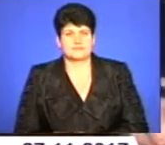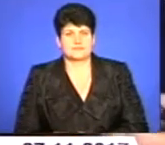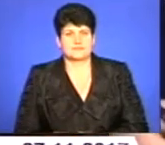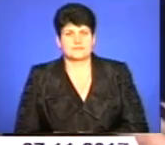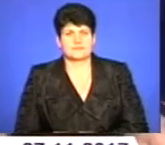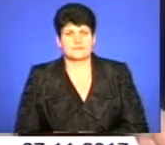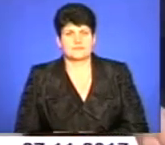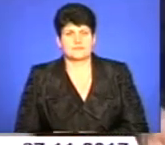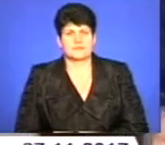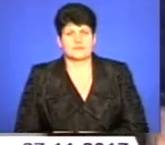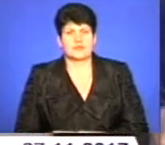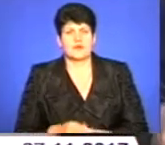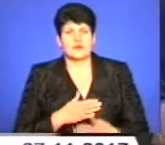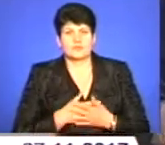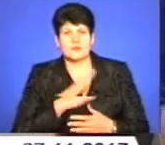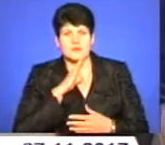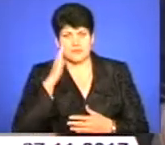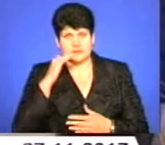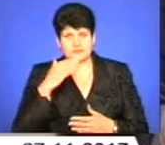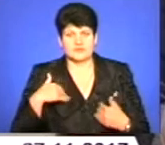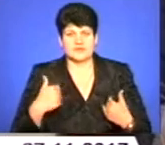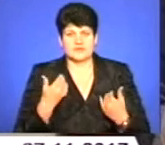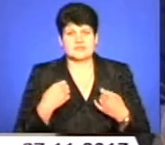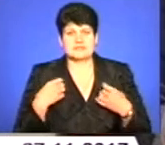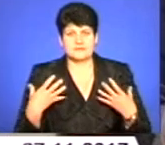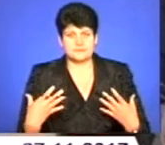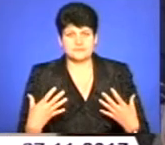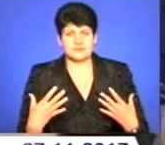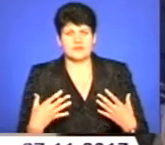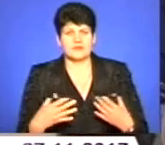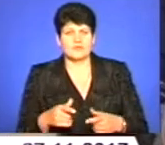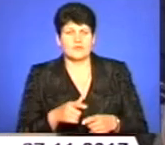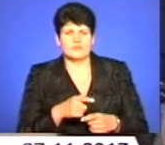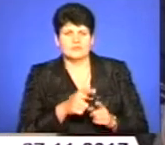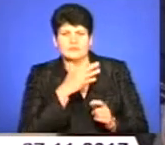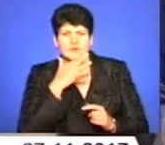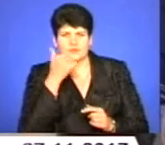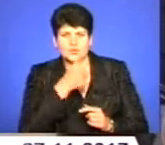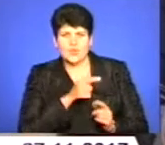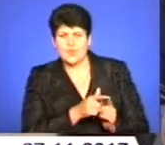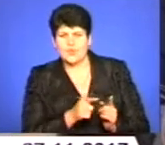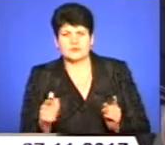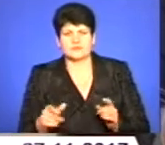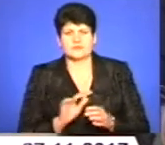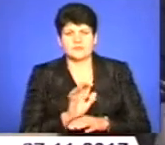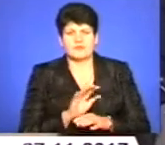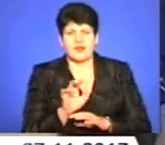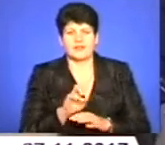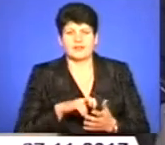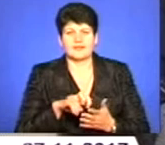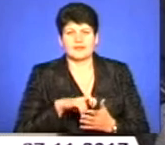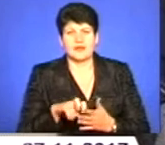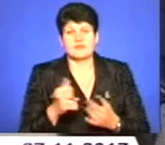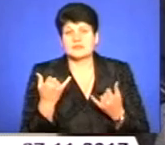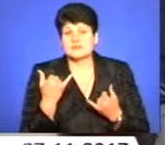Любі мамо і тато, вітаю вас зі святами. Впродовж років тернополяни відправляли такі телеграми рідним і друзям. Однак зараз